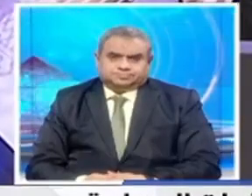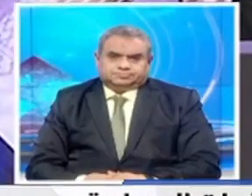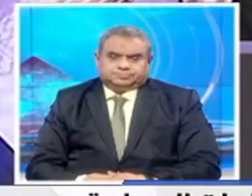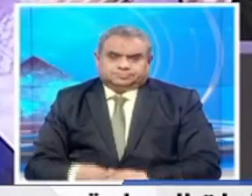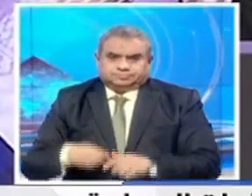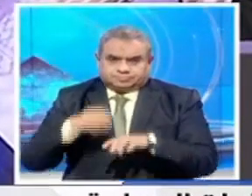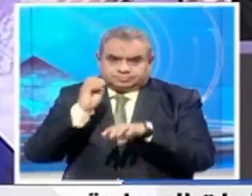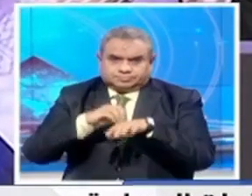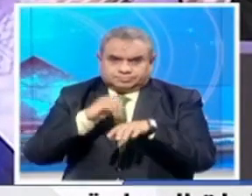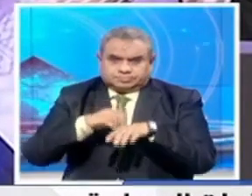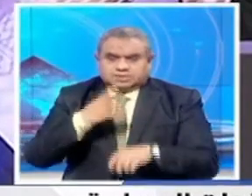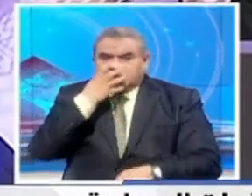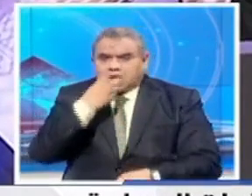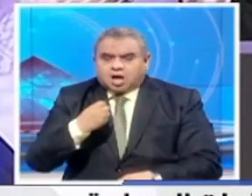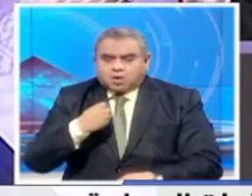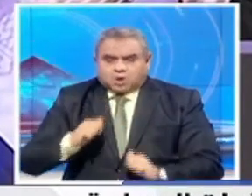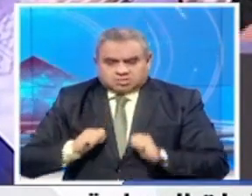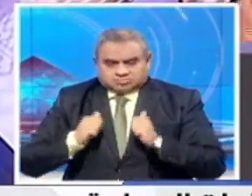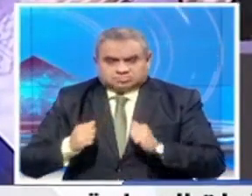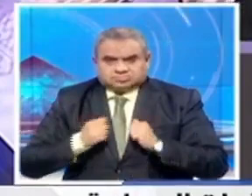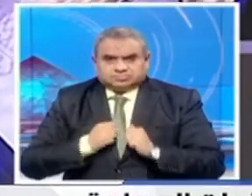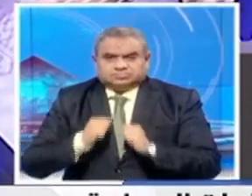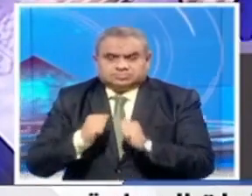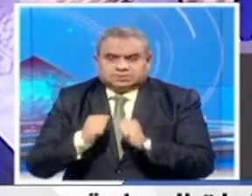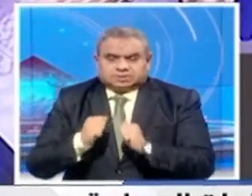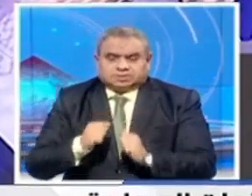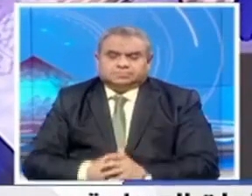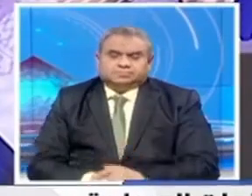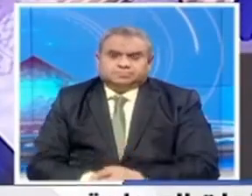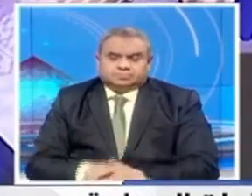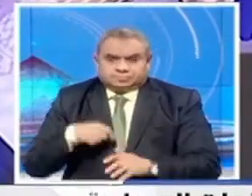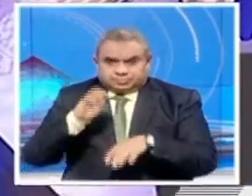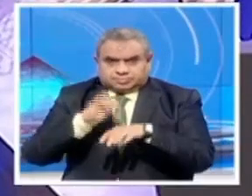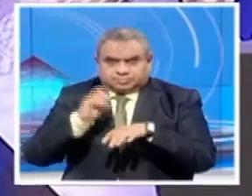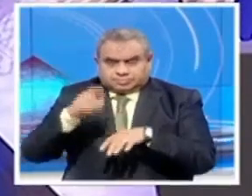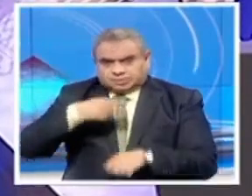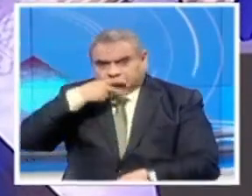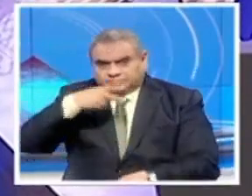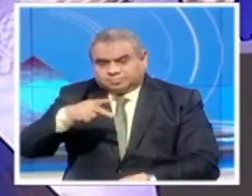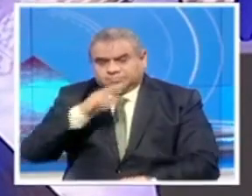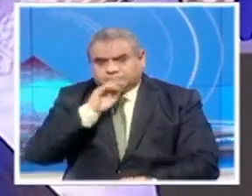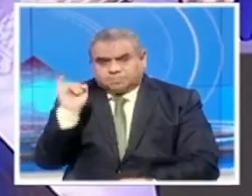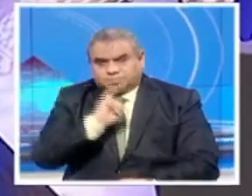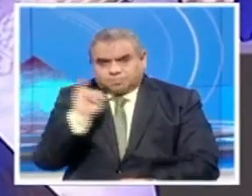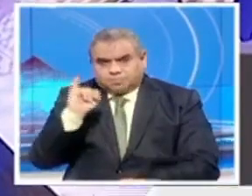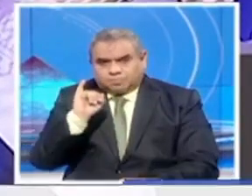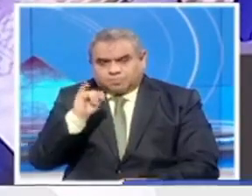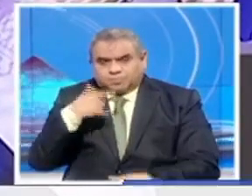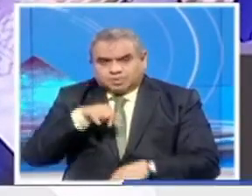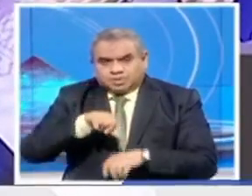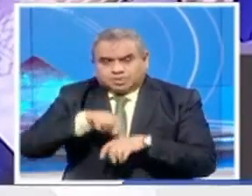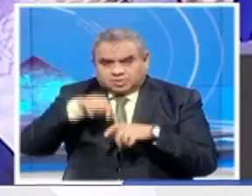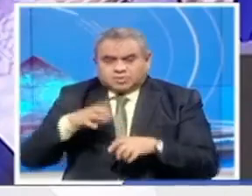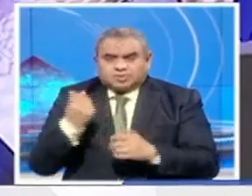هان عليهم ارواحهم يعني. فلما بجد ان احنا بنتكلم في موضوع يعني عن الدنيا اللي احنا